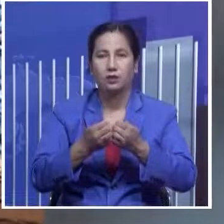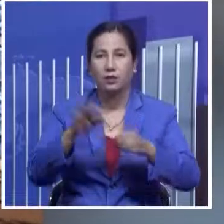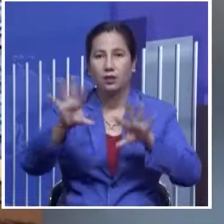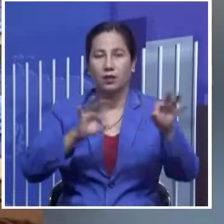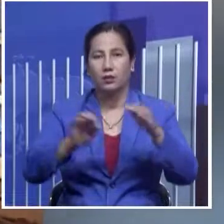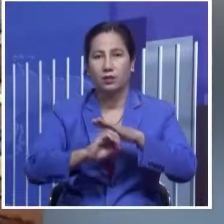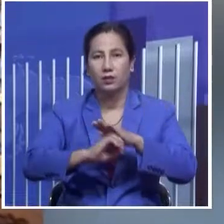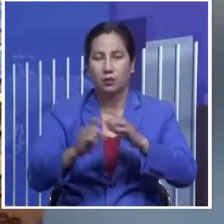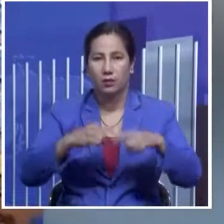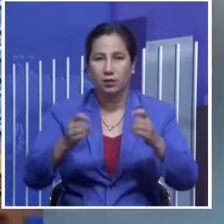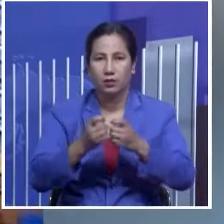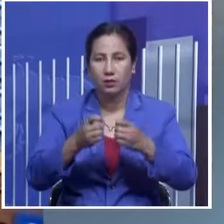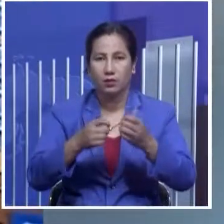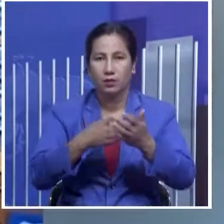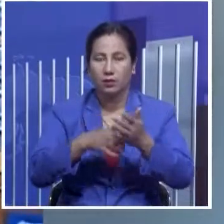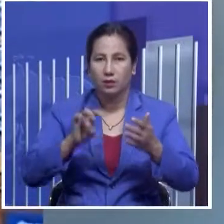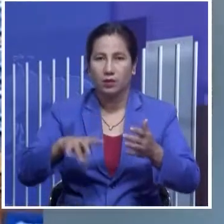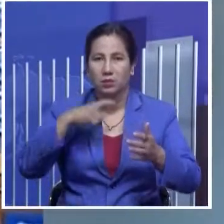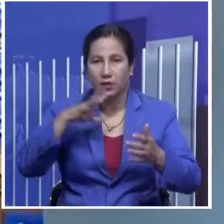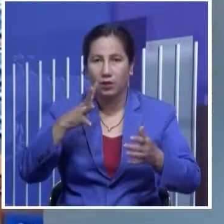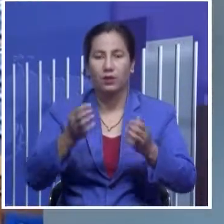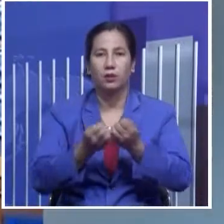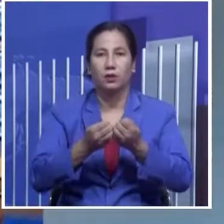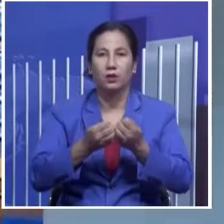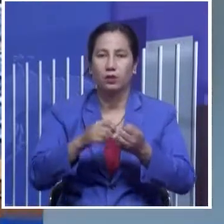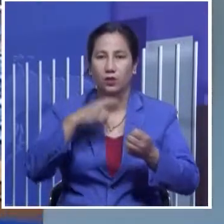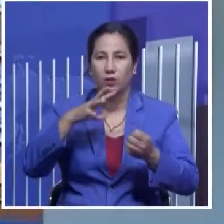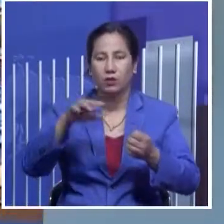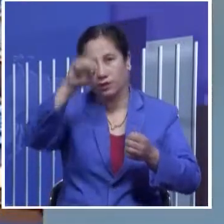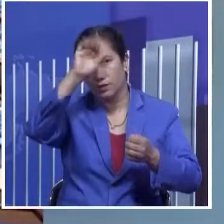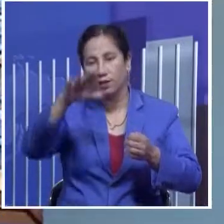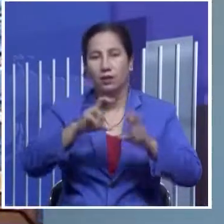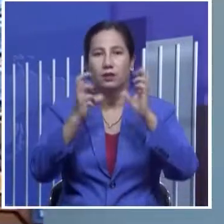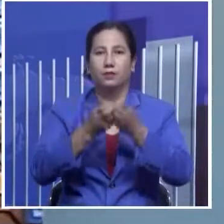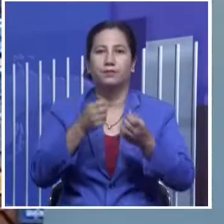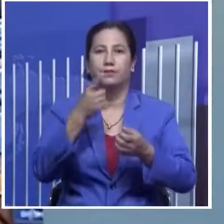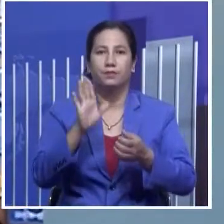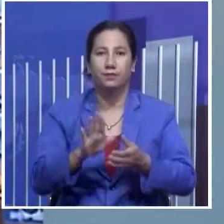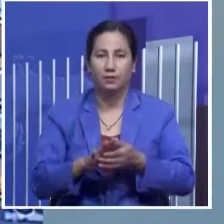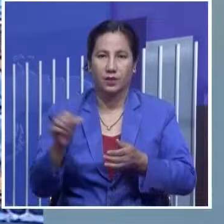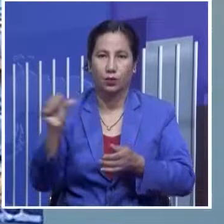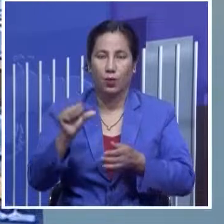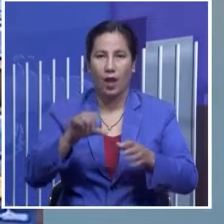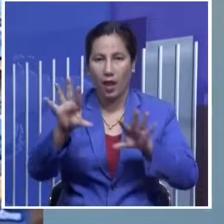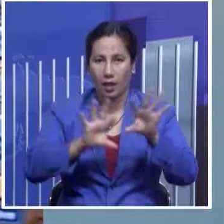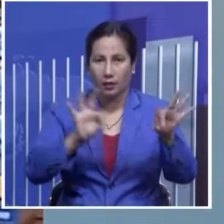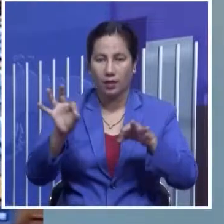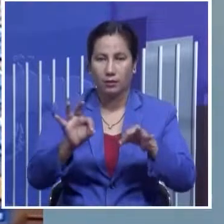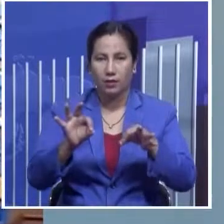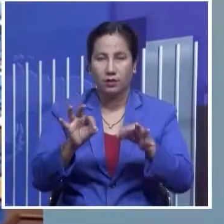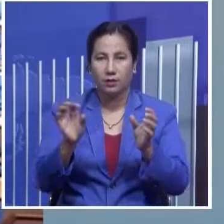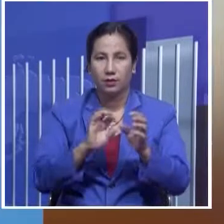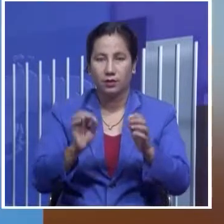भए पनि राजीनामा दिने नगरिएको भन्दै उहाँले आफूले भने त्यसो नगर्ने जानकारी संसदलाई गराउनु भएको थियो। उहाँले छानबिन समितिको